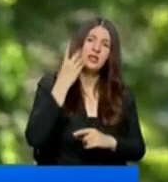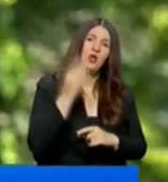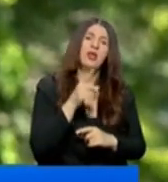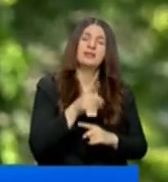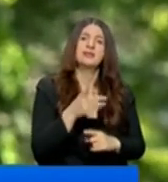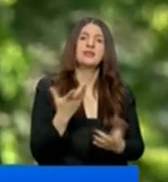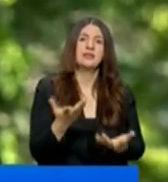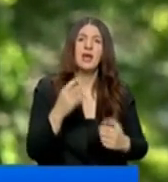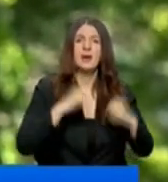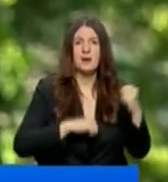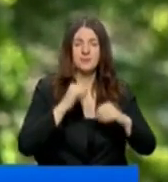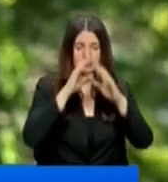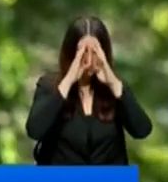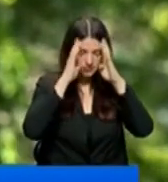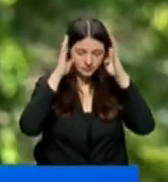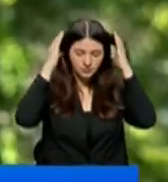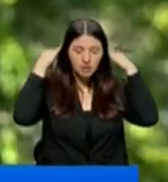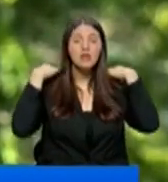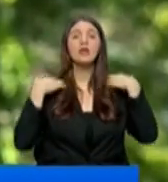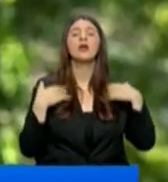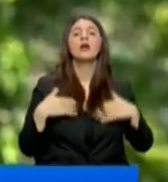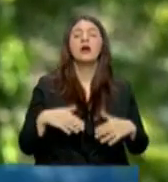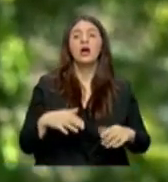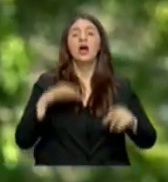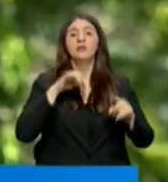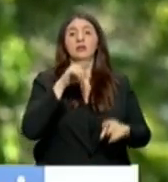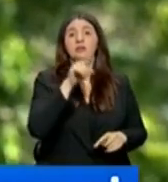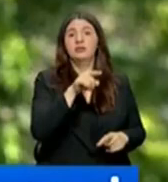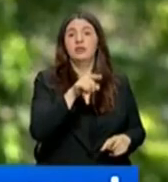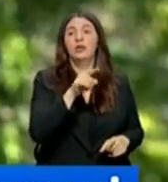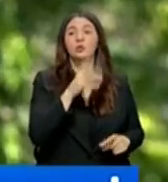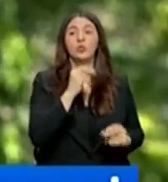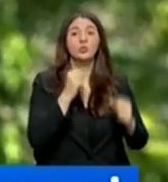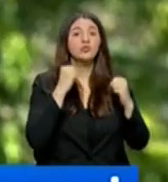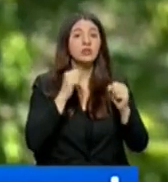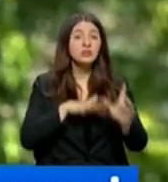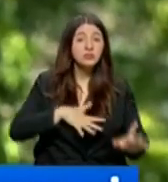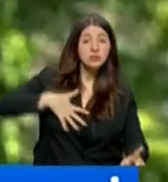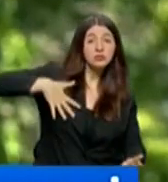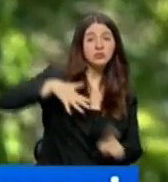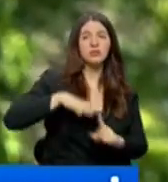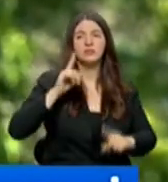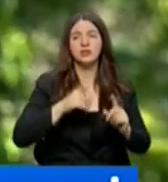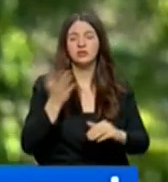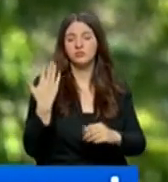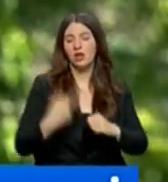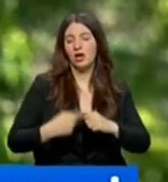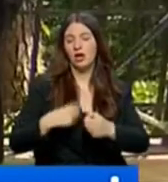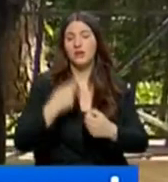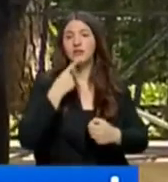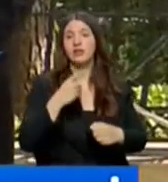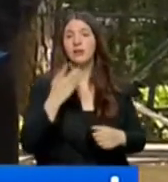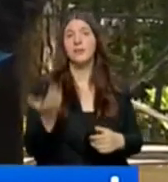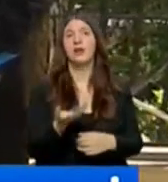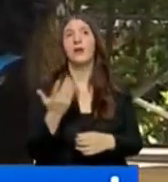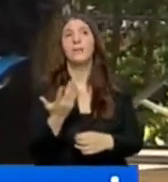da sizin de rakibiniz. Şimdi size çok sert yükleniyor bazen. Geçtiğimiz hafta dedi ki mesela,